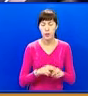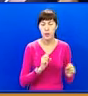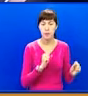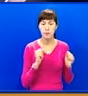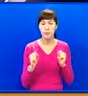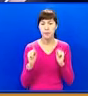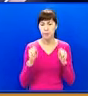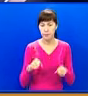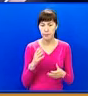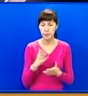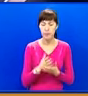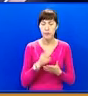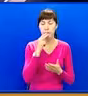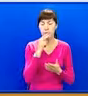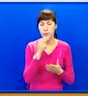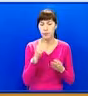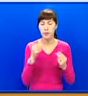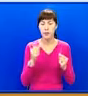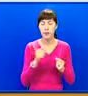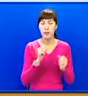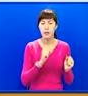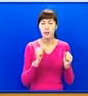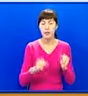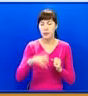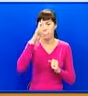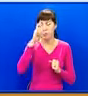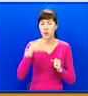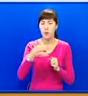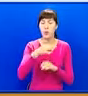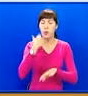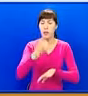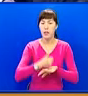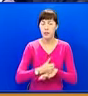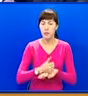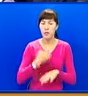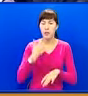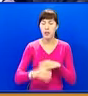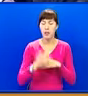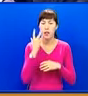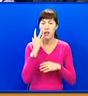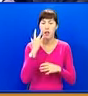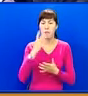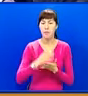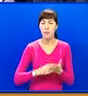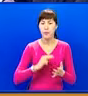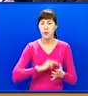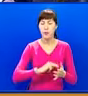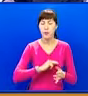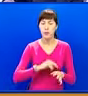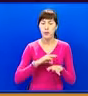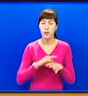ұстауға мүмкіндік бар. Ал азық-түлік бағасына ие болу үшін, үкімет пен облыс әкімдіктері арасында тұрақтандыру қоры бойынша жұмыс